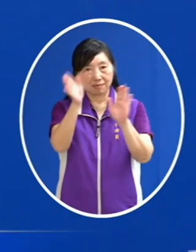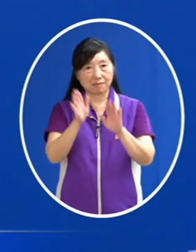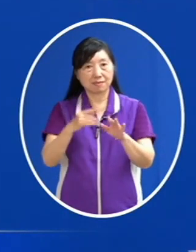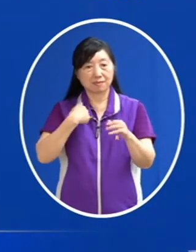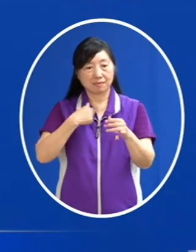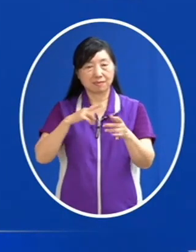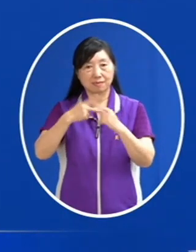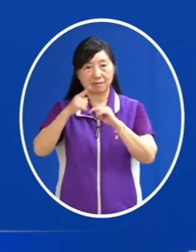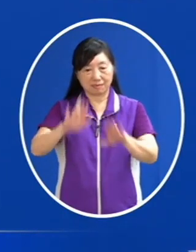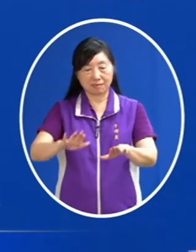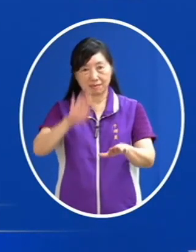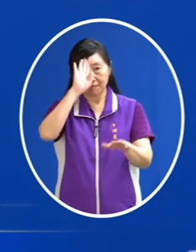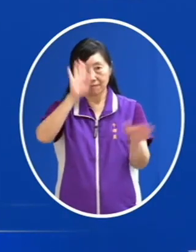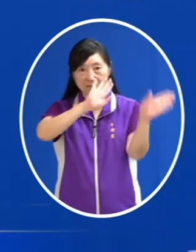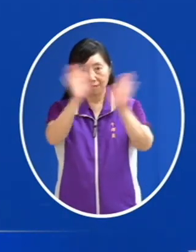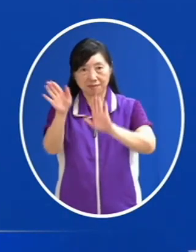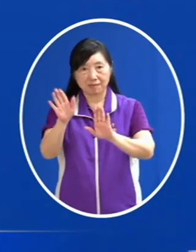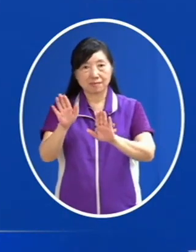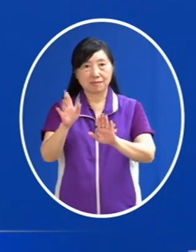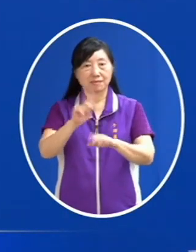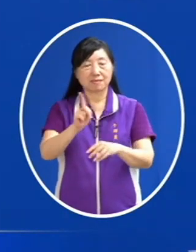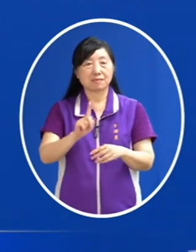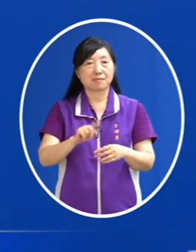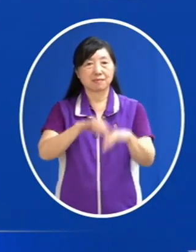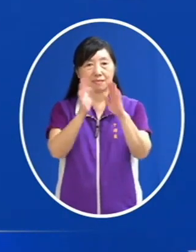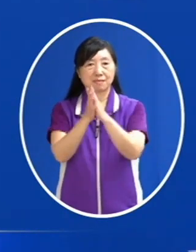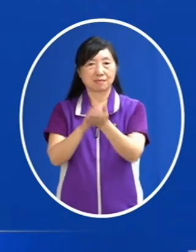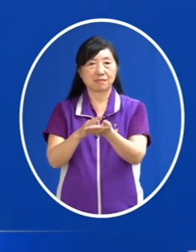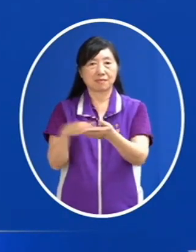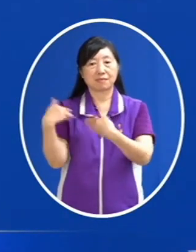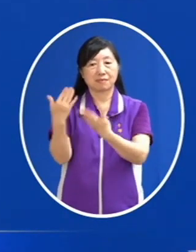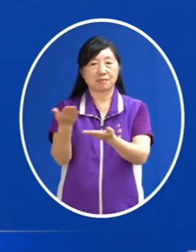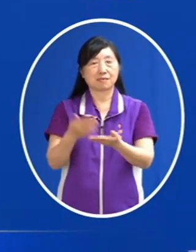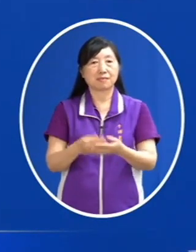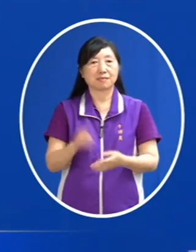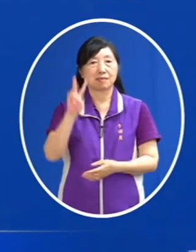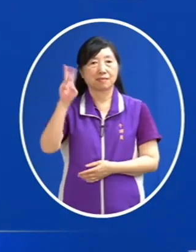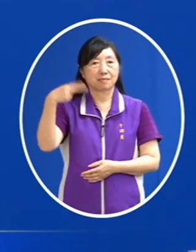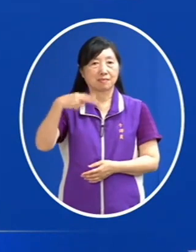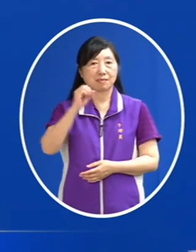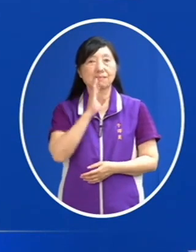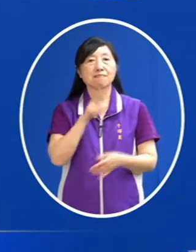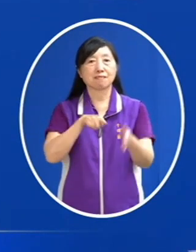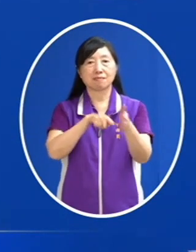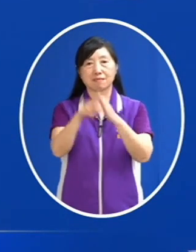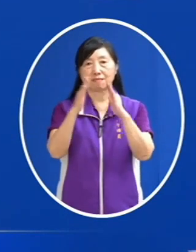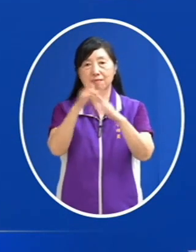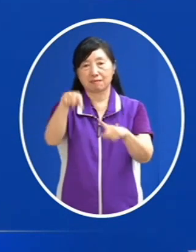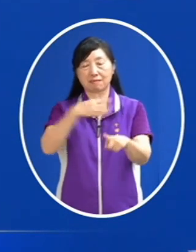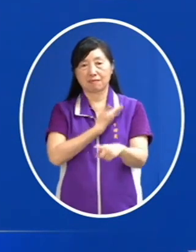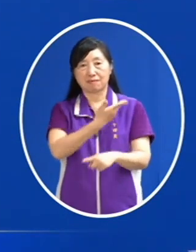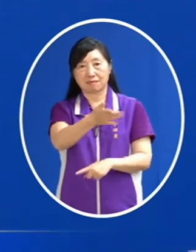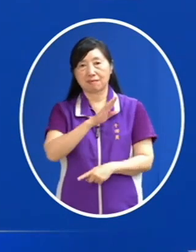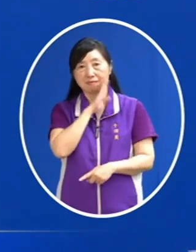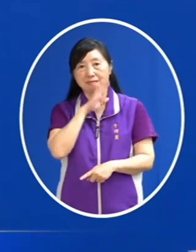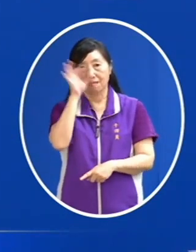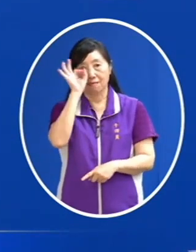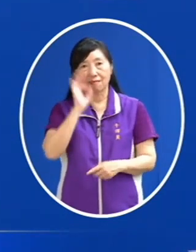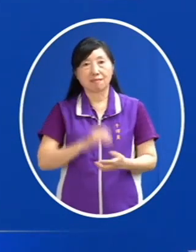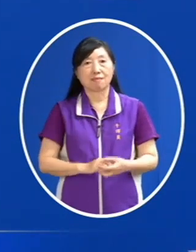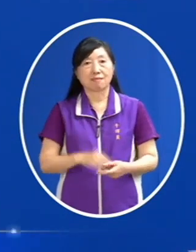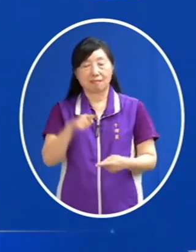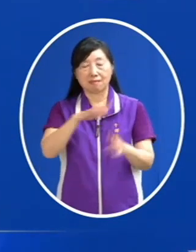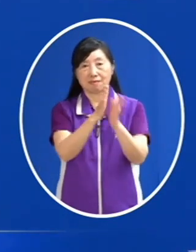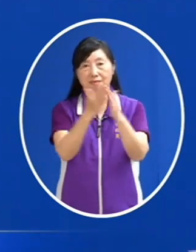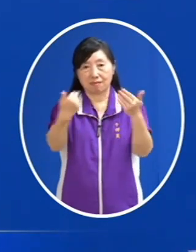我们目前的疫情的状况，那也提供给 WHO 的专家参考。那他们当然对我们的状况